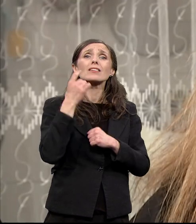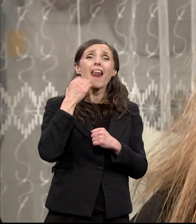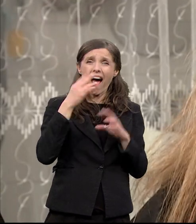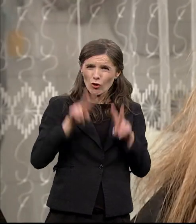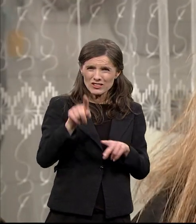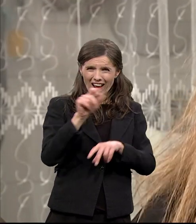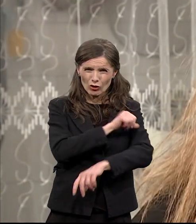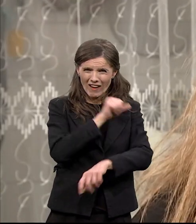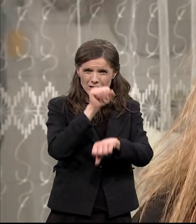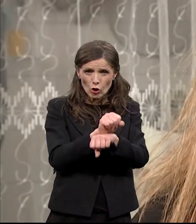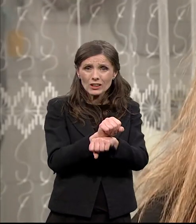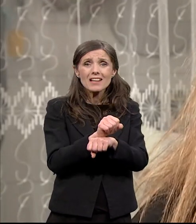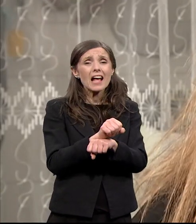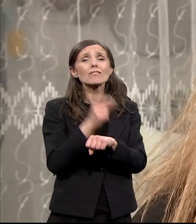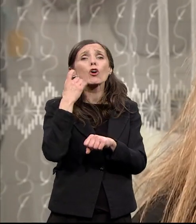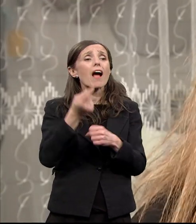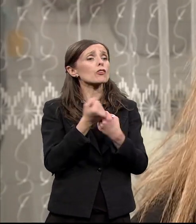zatvora, on će da ima 24 godine.